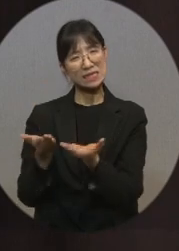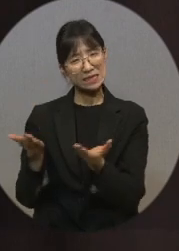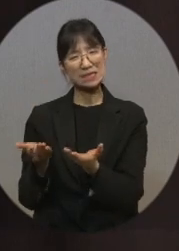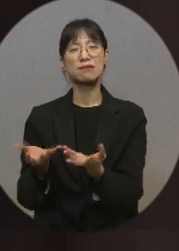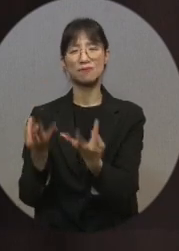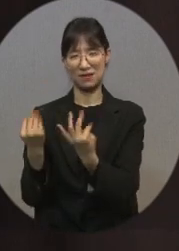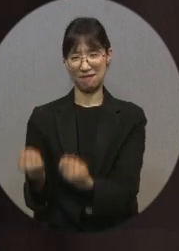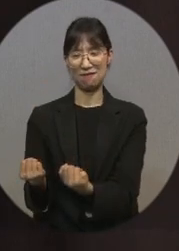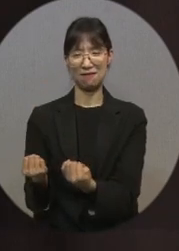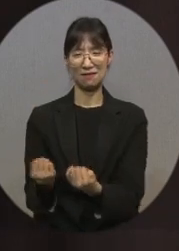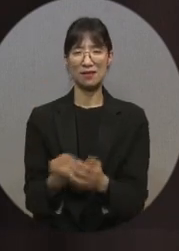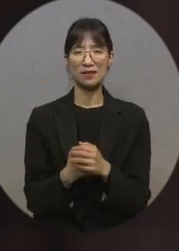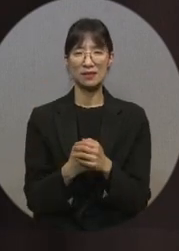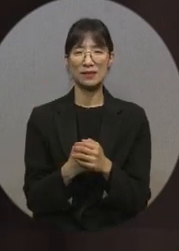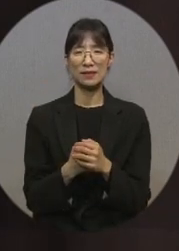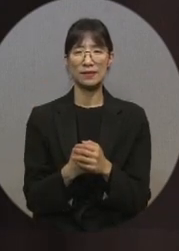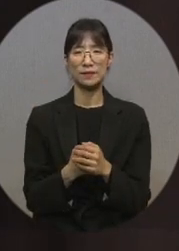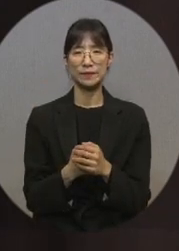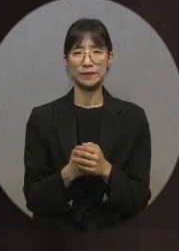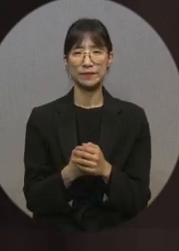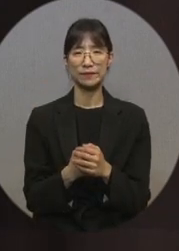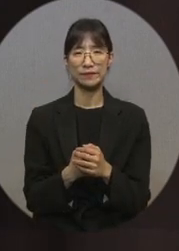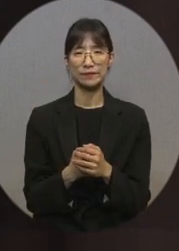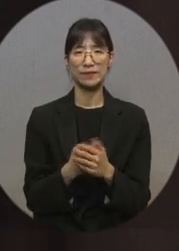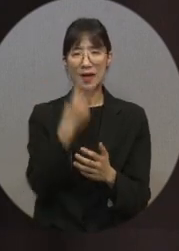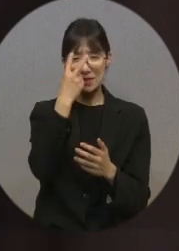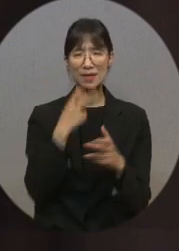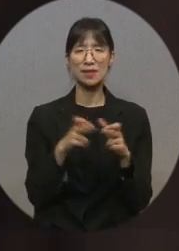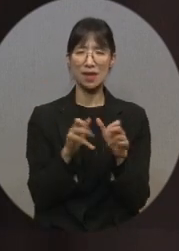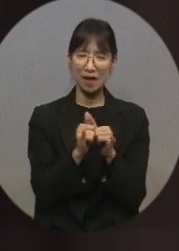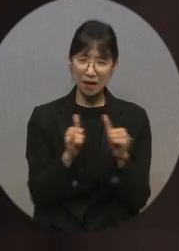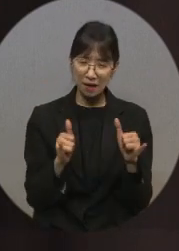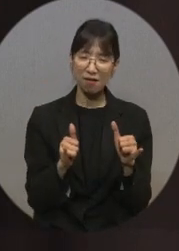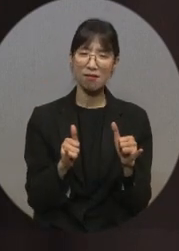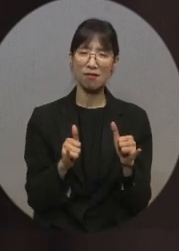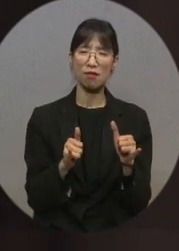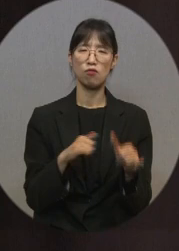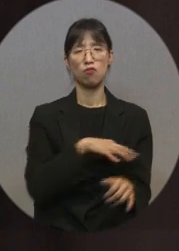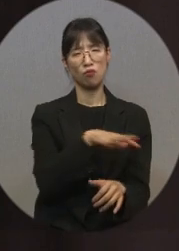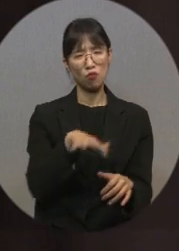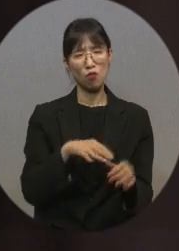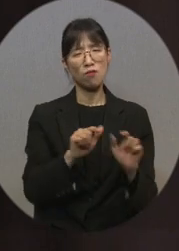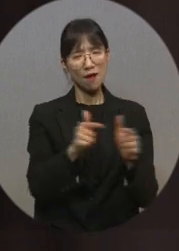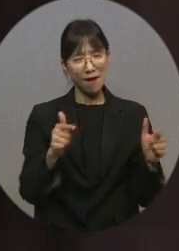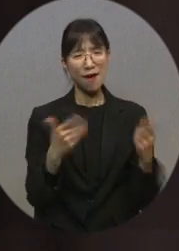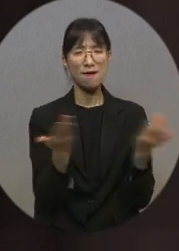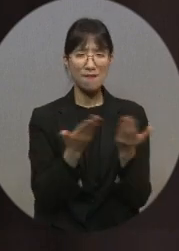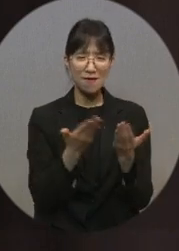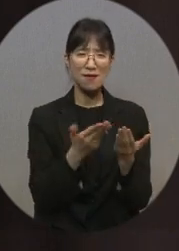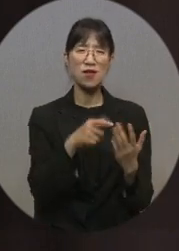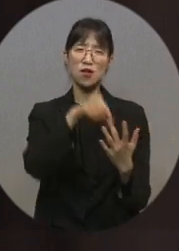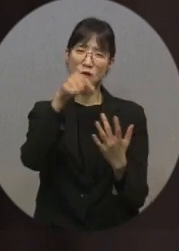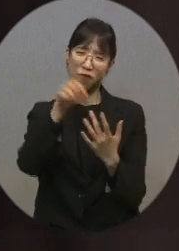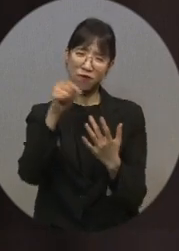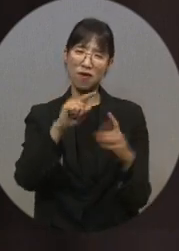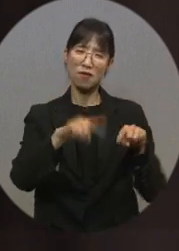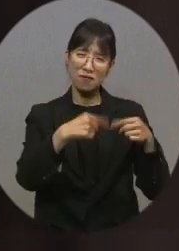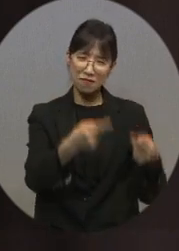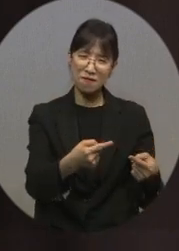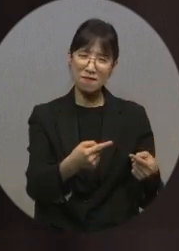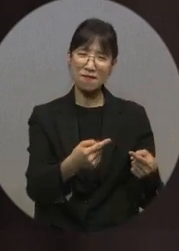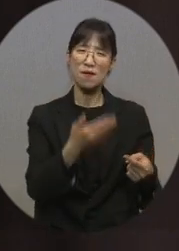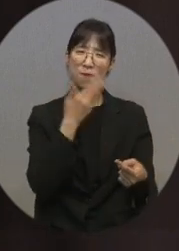이런 게 많더라고요. 그래서 좀 시각장애인분들도 좀 더 다양한 직장을 선택해서 갈 수